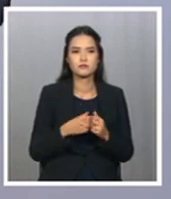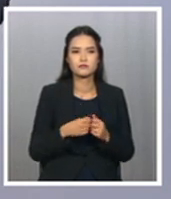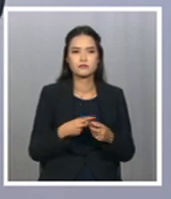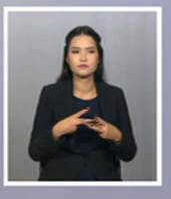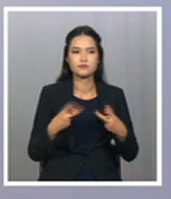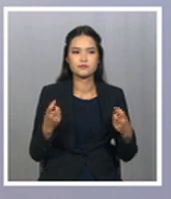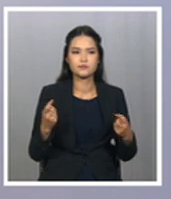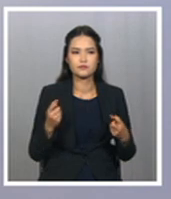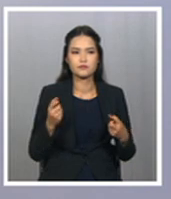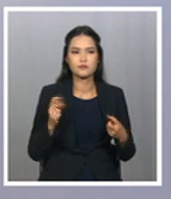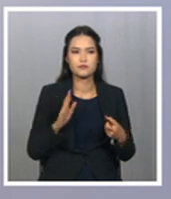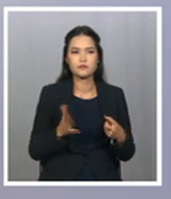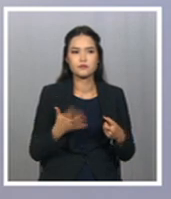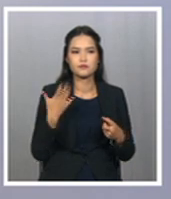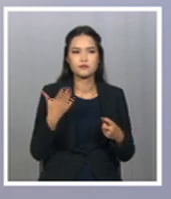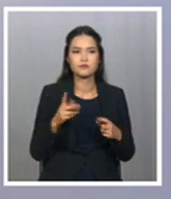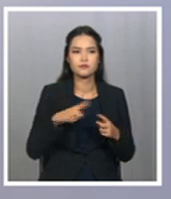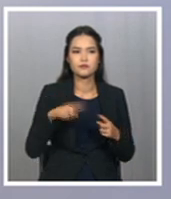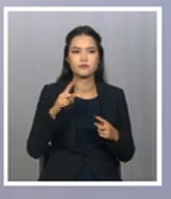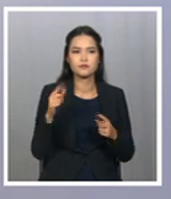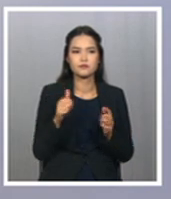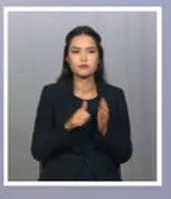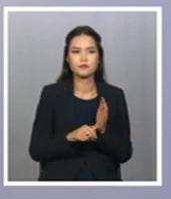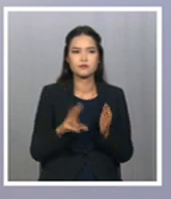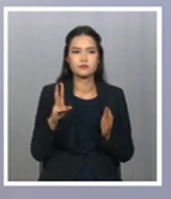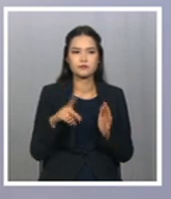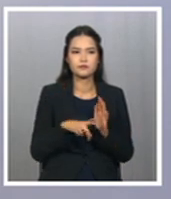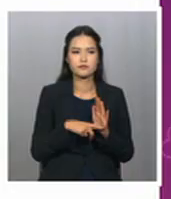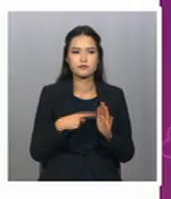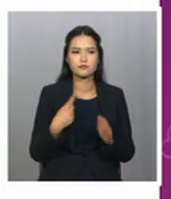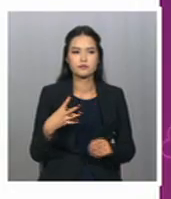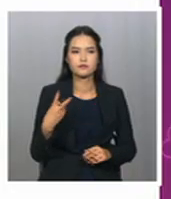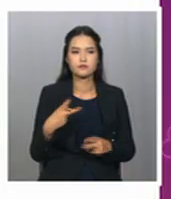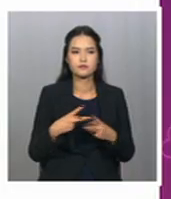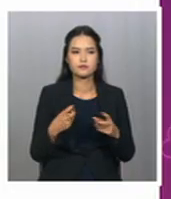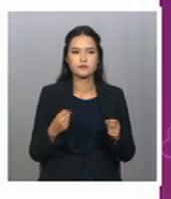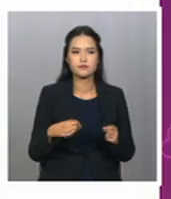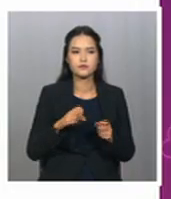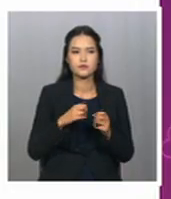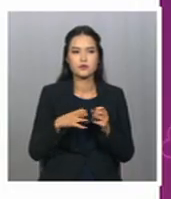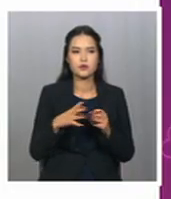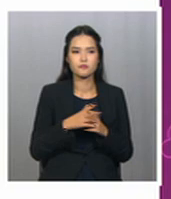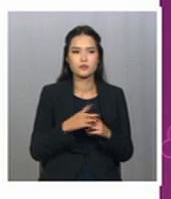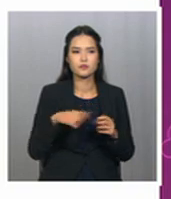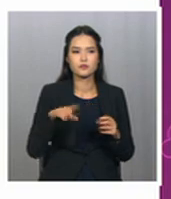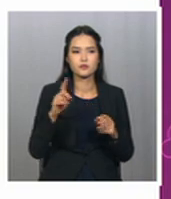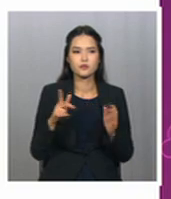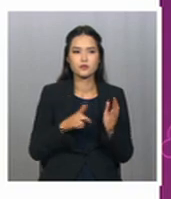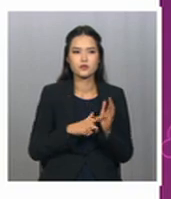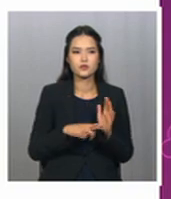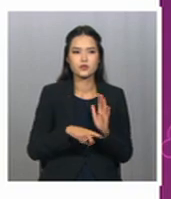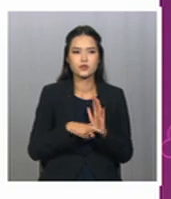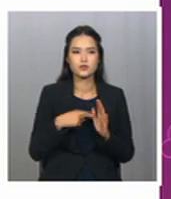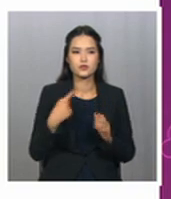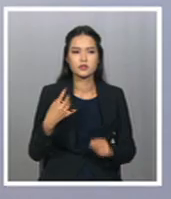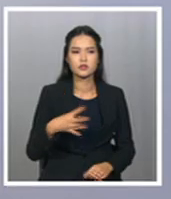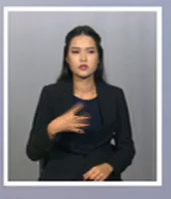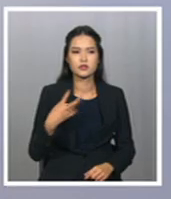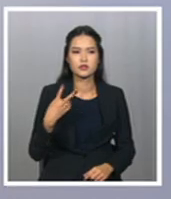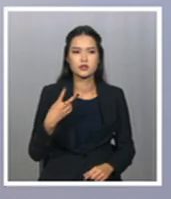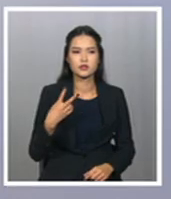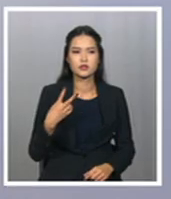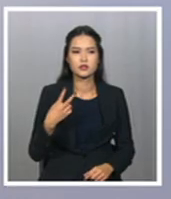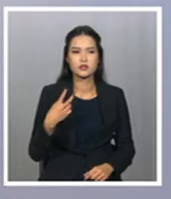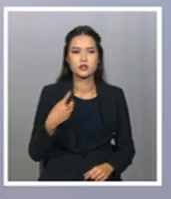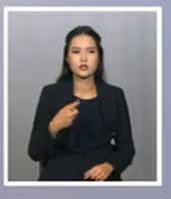келесі де өрнек шығады. 5 түбір асты 63 бөлу 42, 63 бізде 9 бен 7-нің көбейтіндісі, яғни түбірдің сыртына 3 шығады.